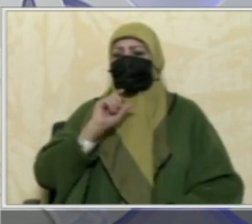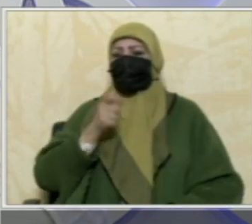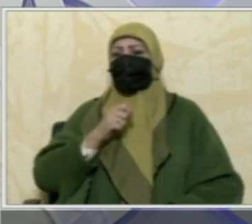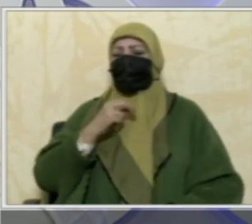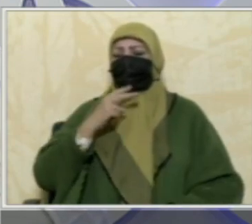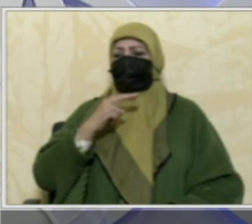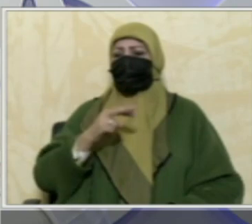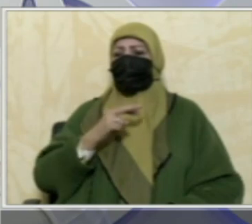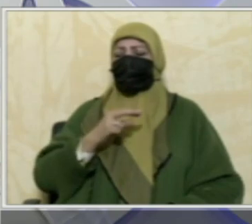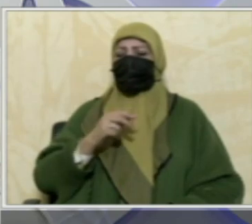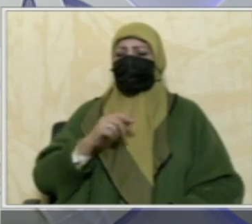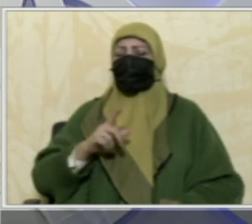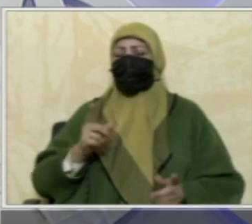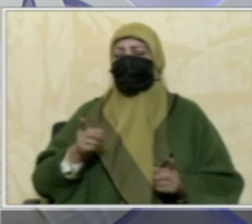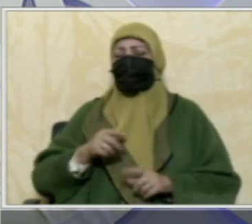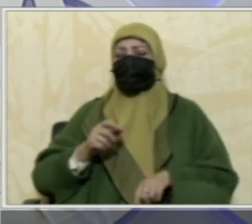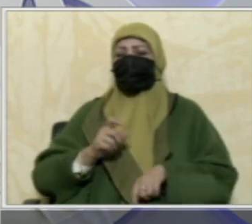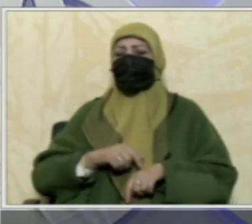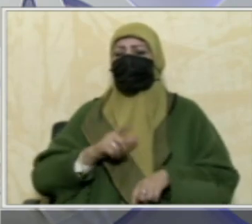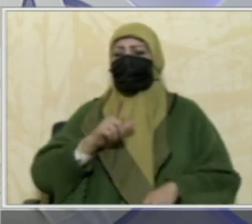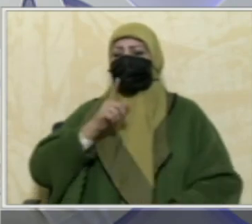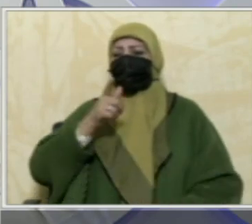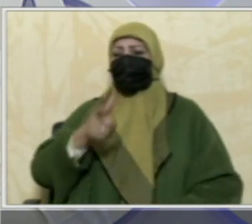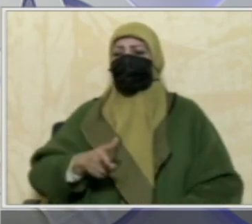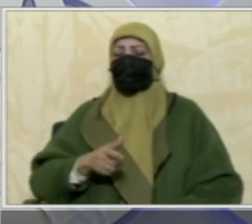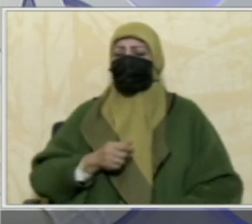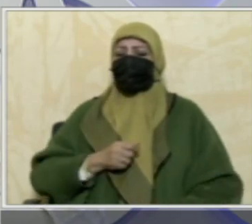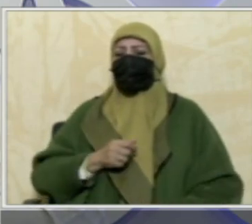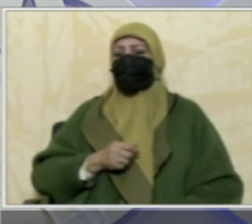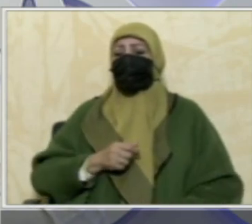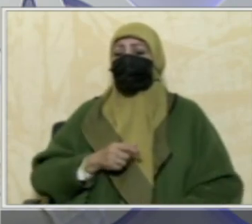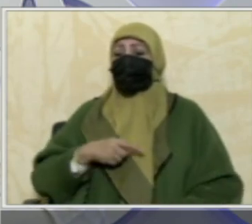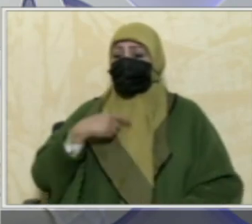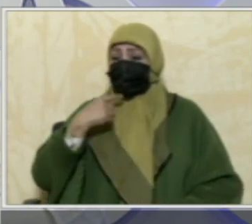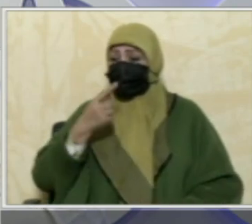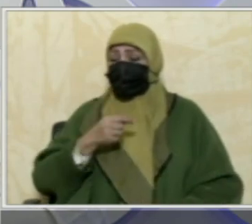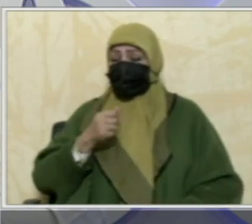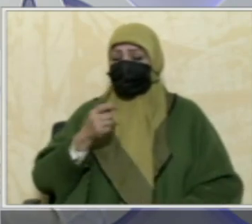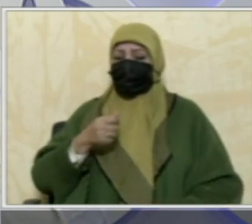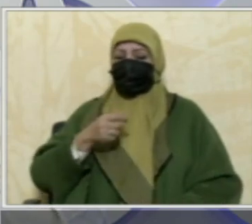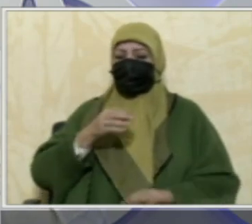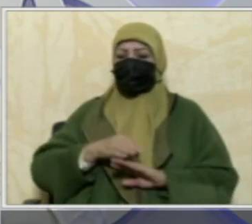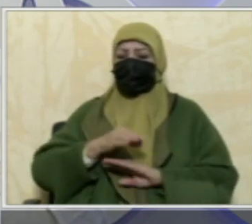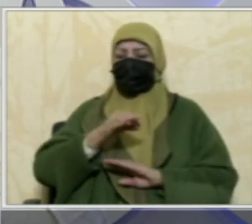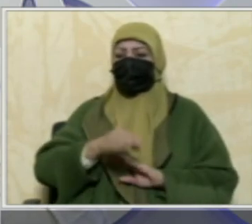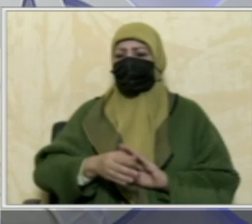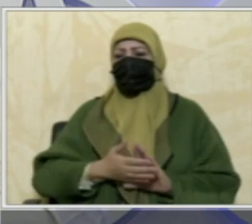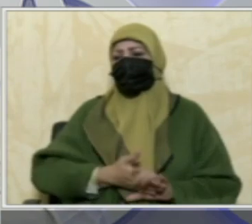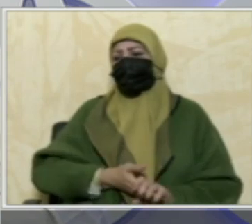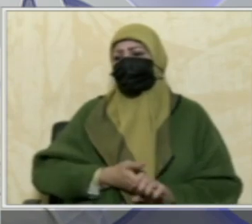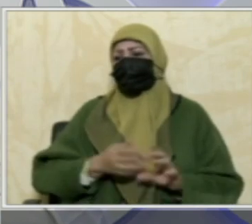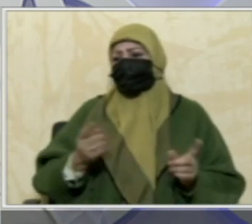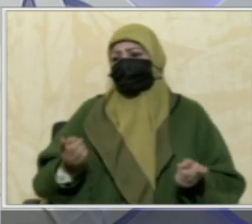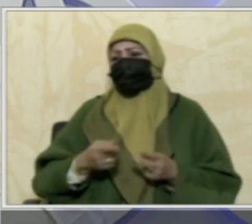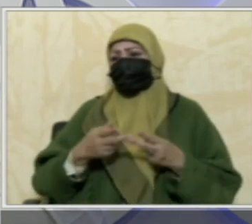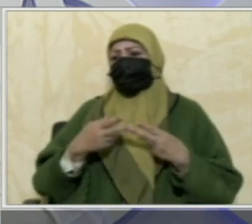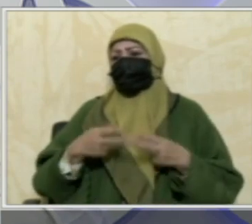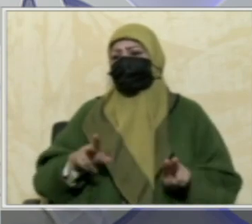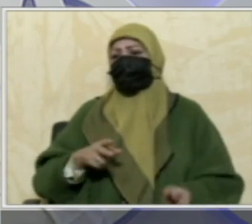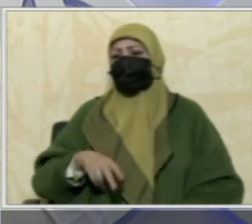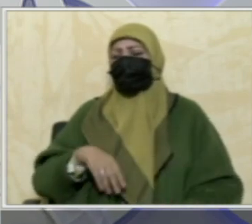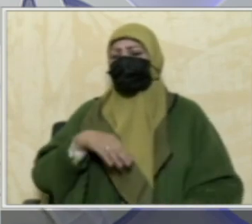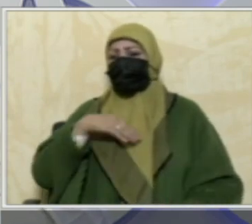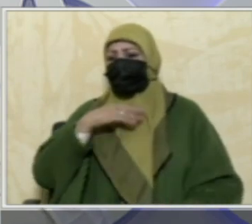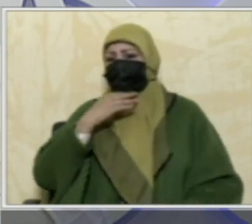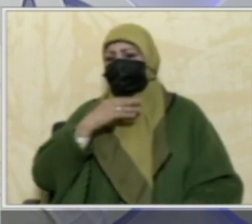شراء الاضحيه اذا كان بالدين ابتداء لا باس به اذا علم الانسان او ظن